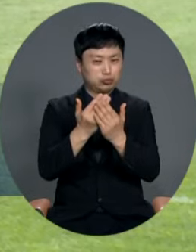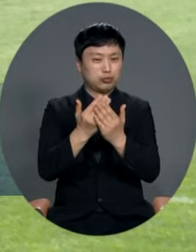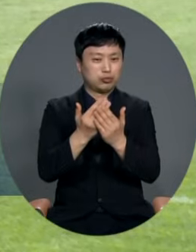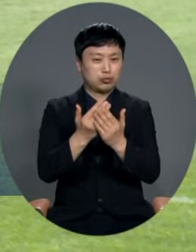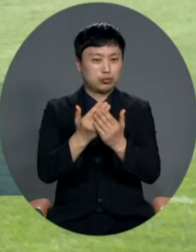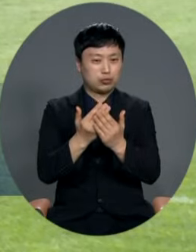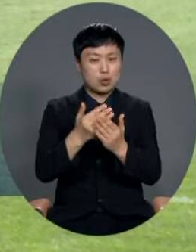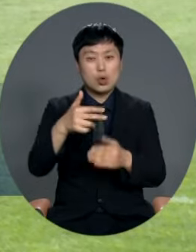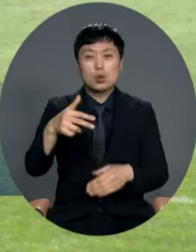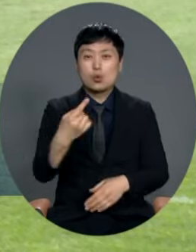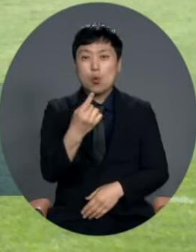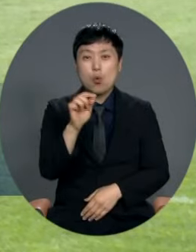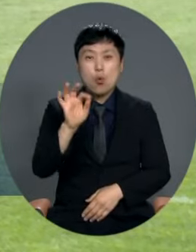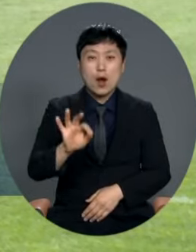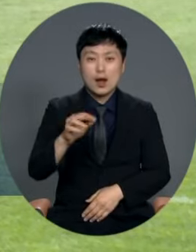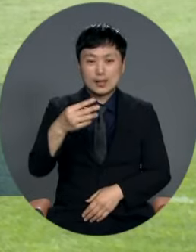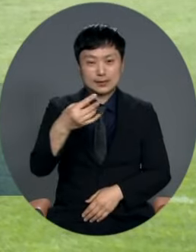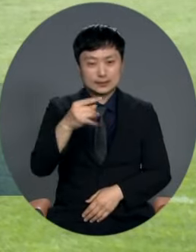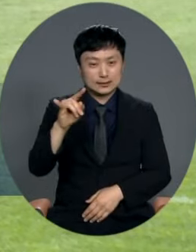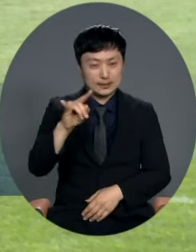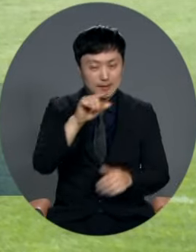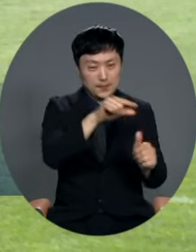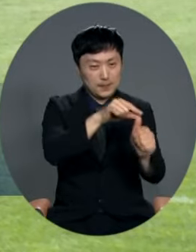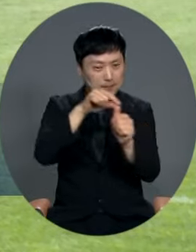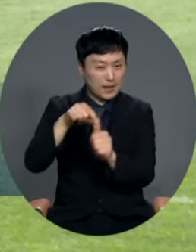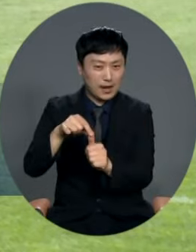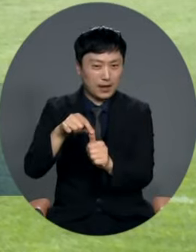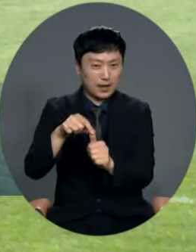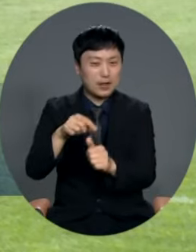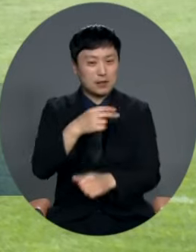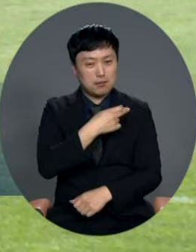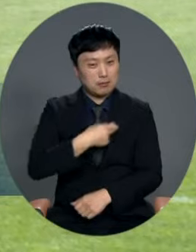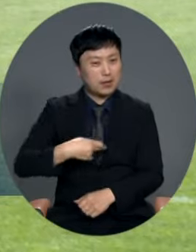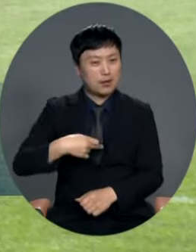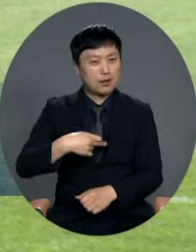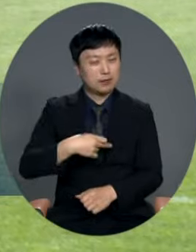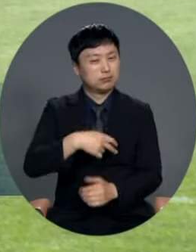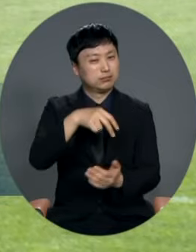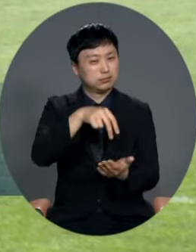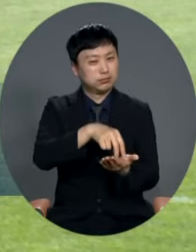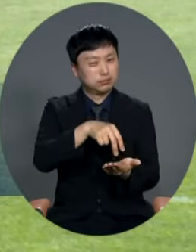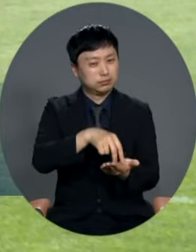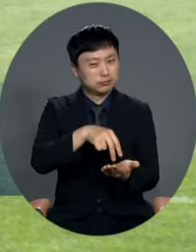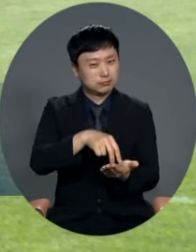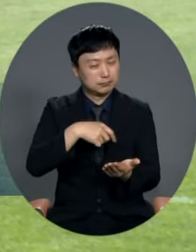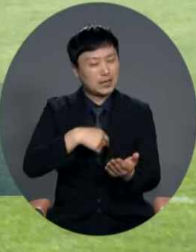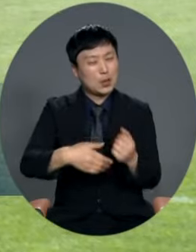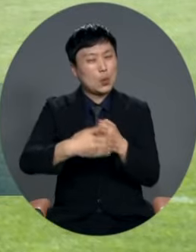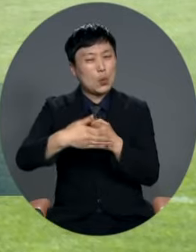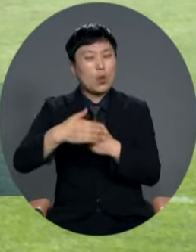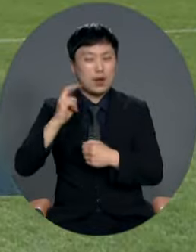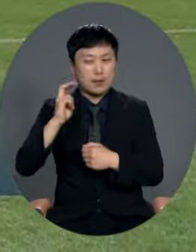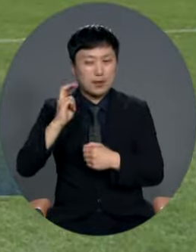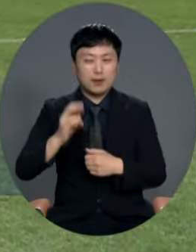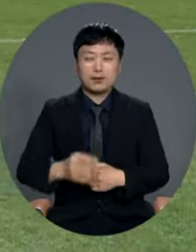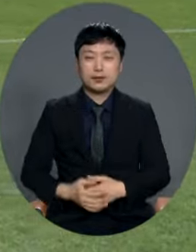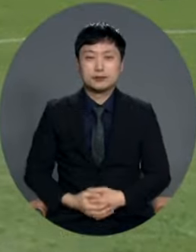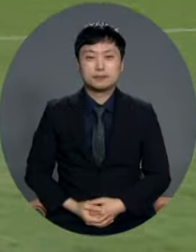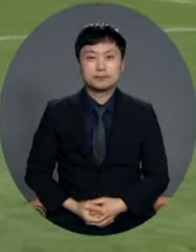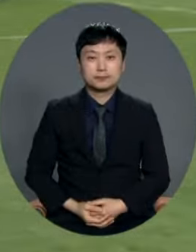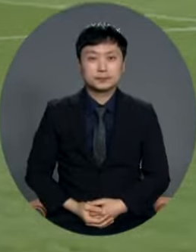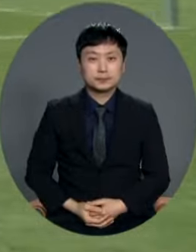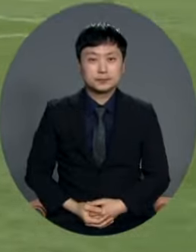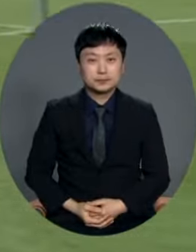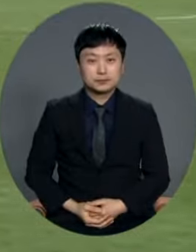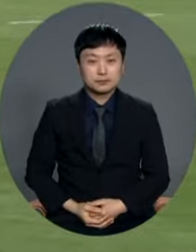저 조강래 사장님께서 일찍 픽을 해가셨는데 뭐 저도 뭐 제자 덕을 보고 있지 않나 생각합니다.